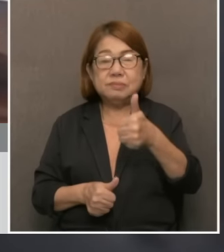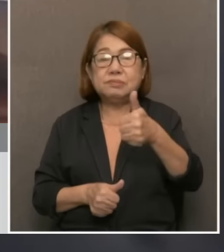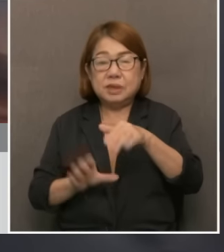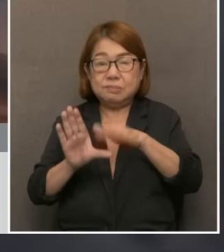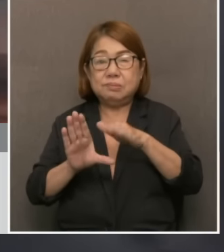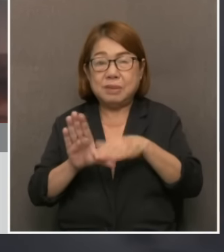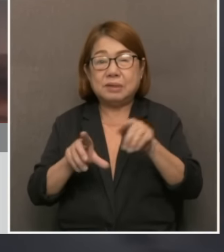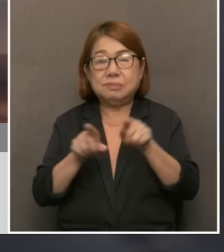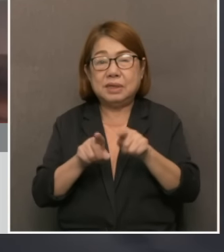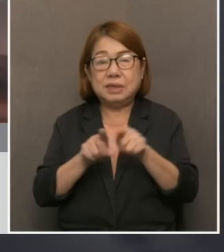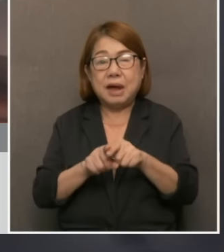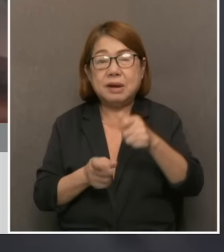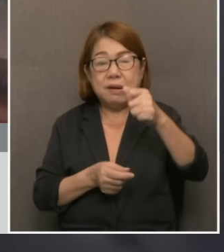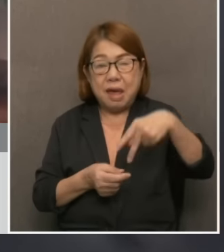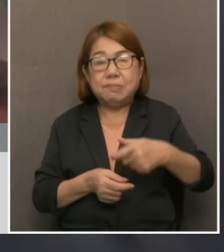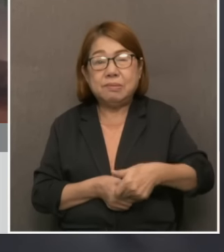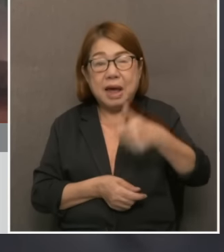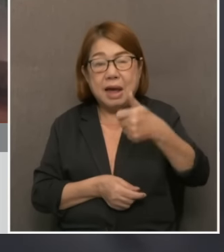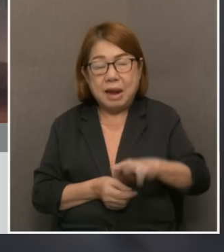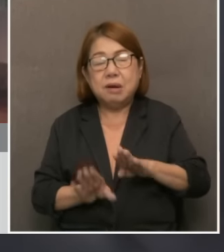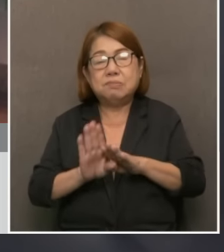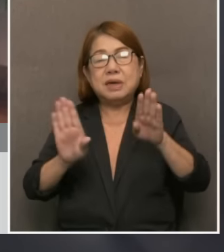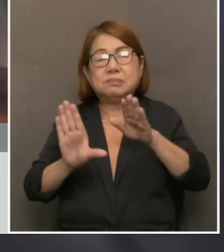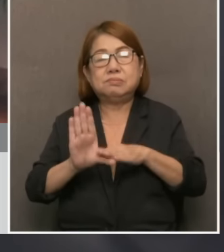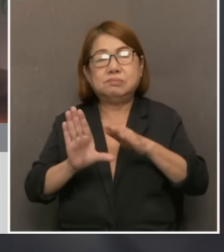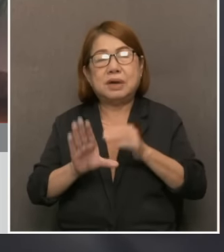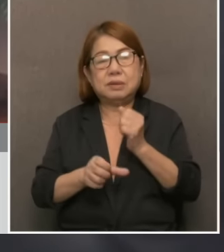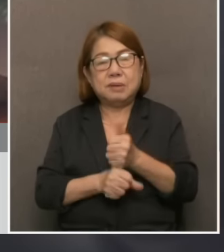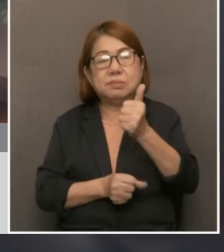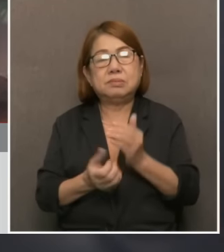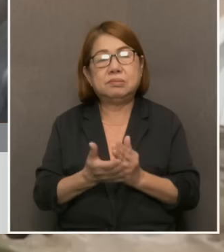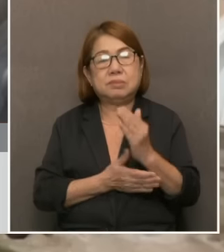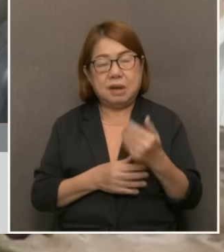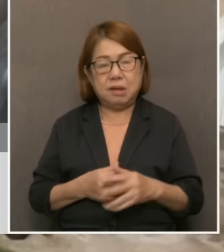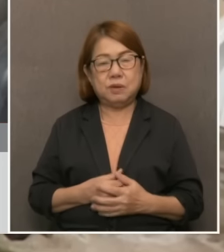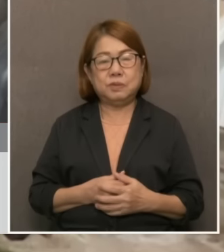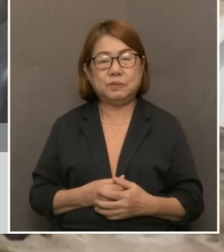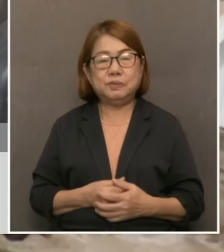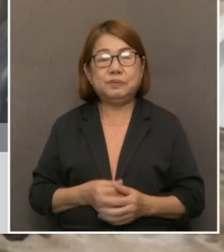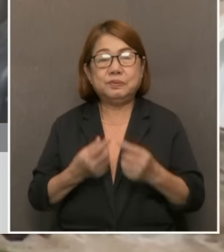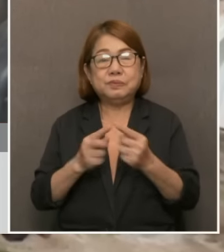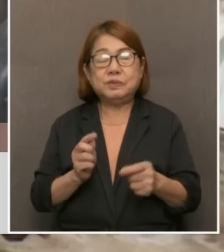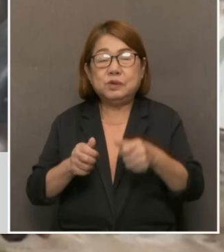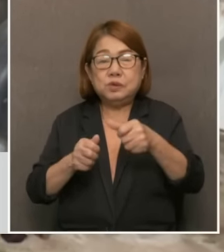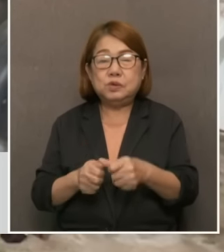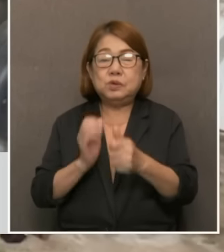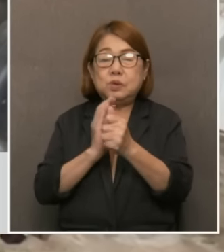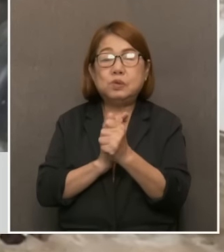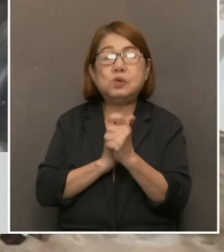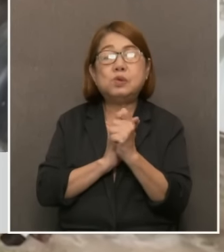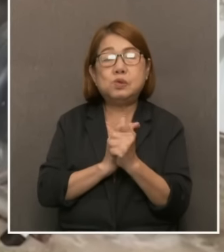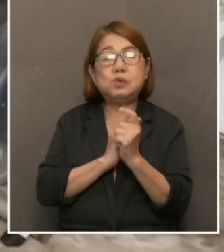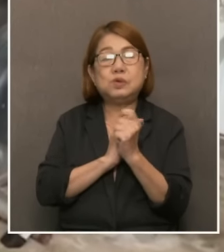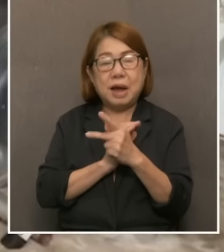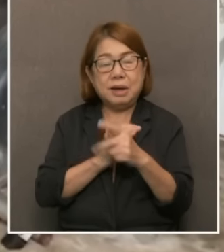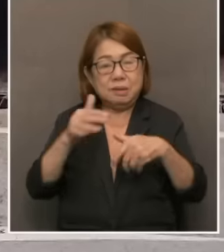คชันทางรัฐและลงทะเบียนได้สำเร็จแล้วเช่นเดียวกันค่ะ ส่วนที่จังหวัดอุทัยธานีนะคะประชาชนก็โ